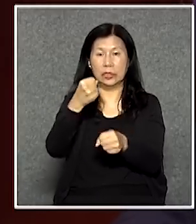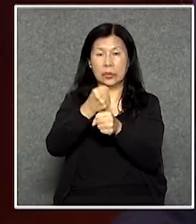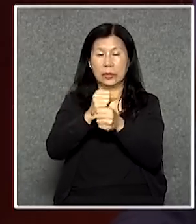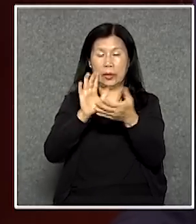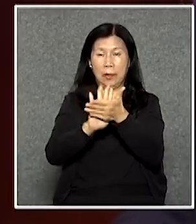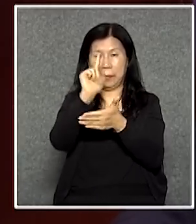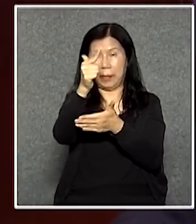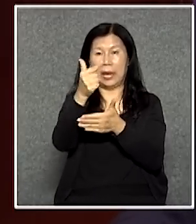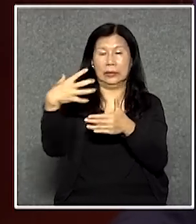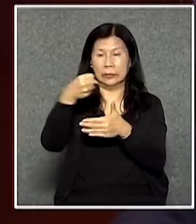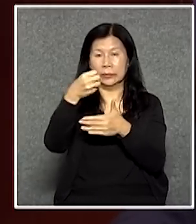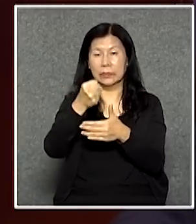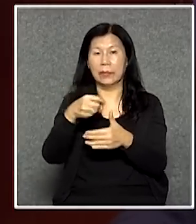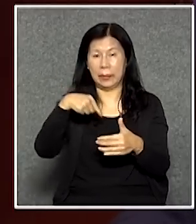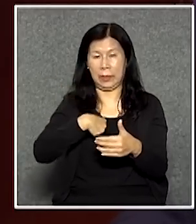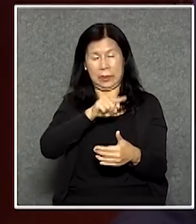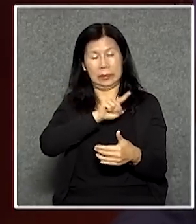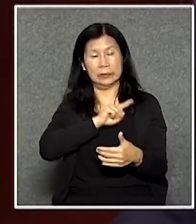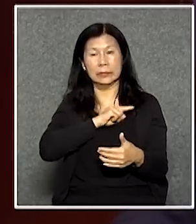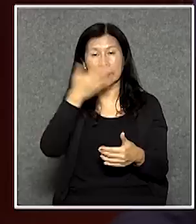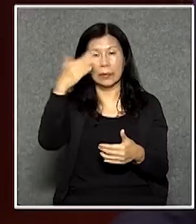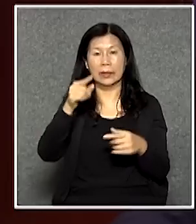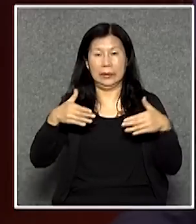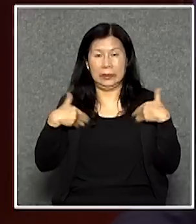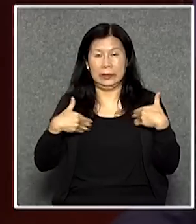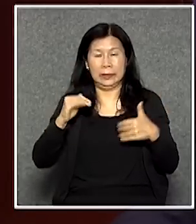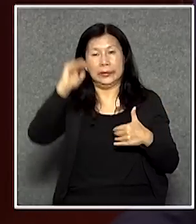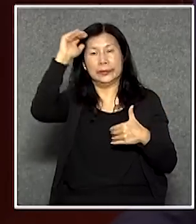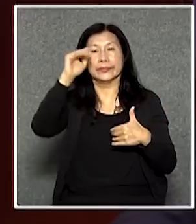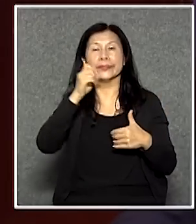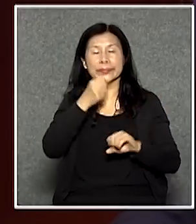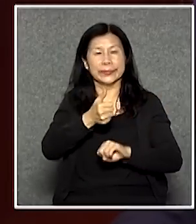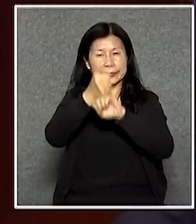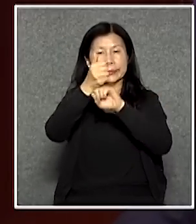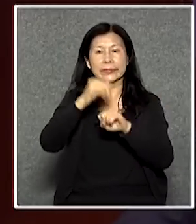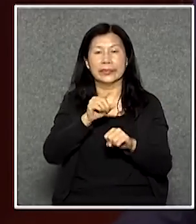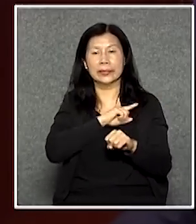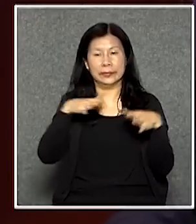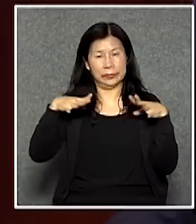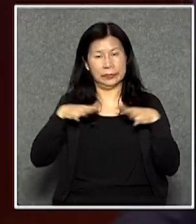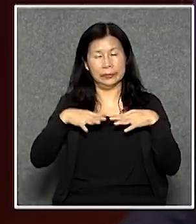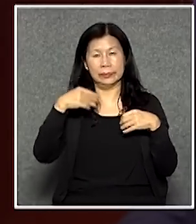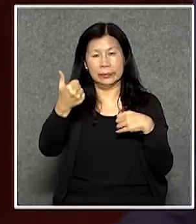主席咧，呢個係我好高嘅榮譽，好大嘅享受。